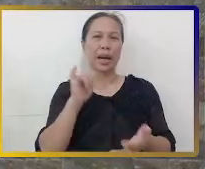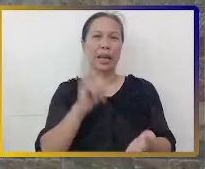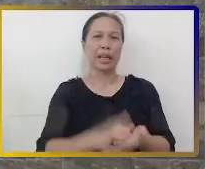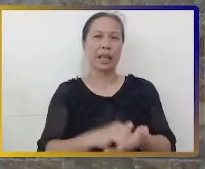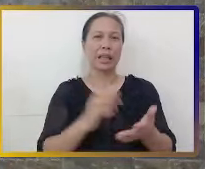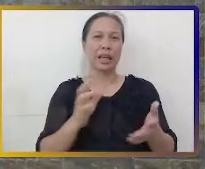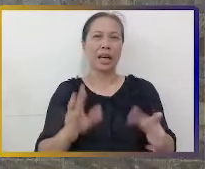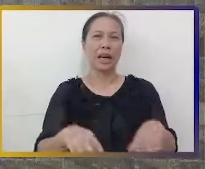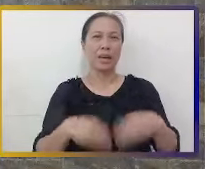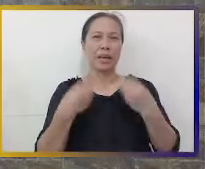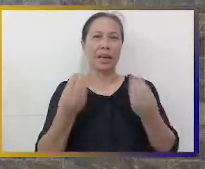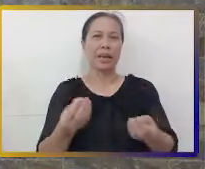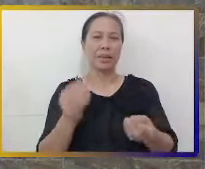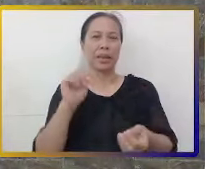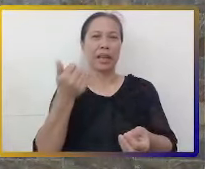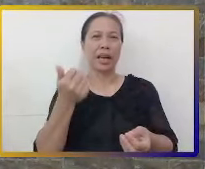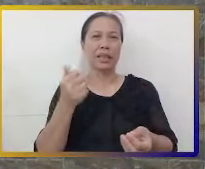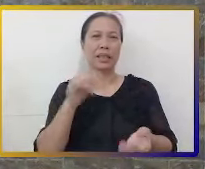pang